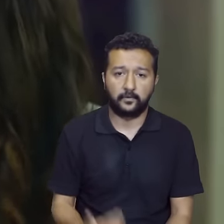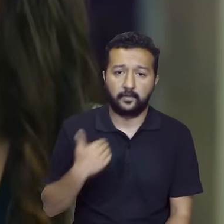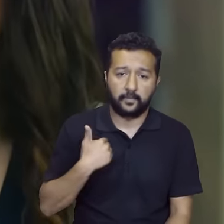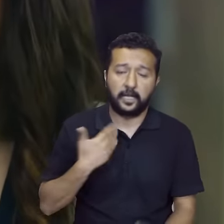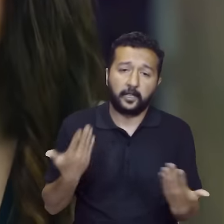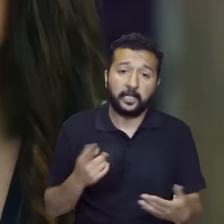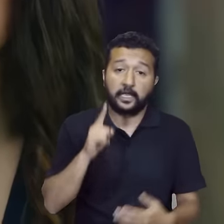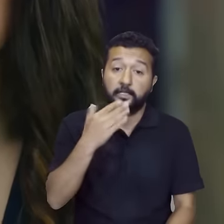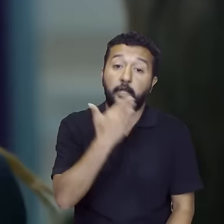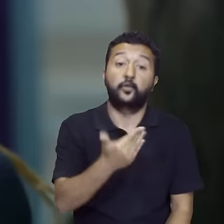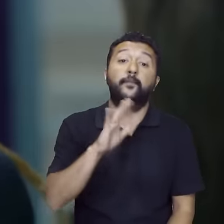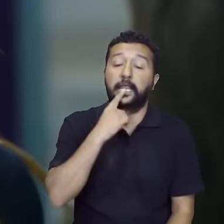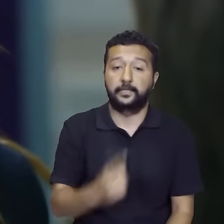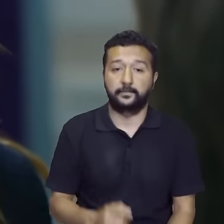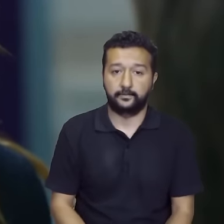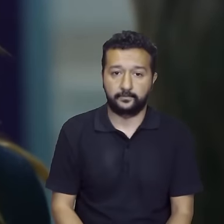Bana kesinlikle Itır'a söyleme dedi.